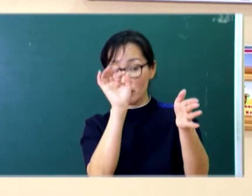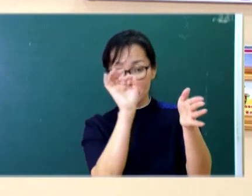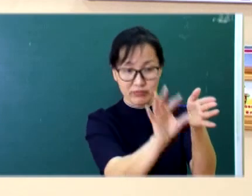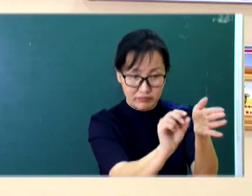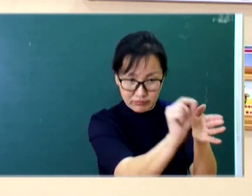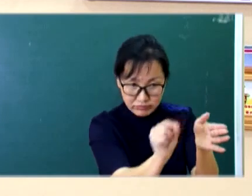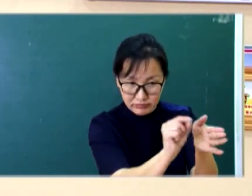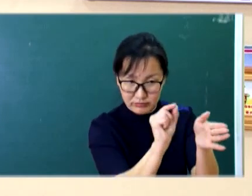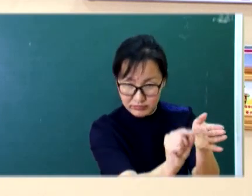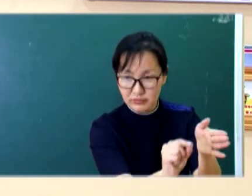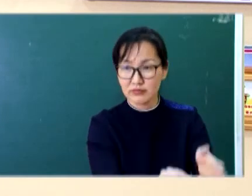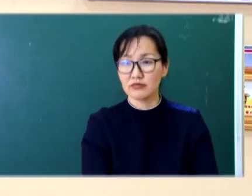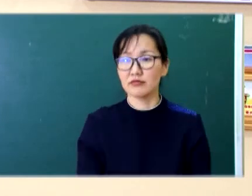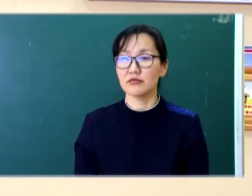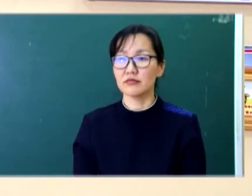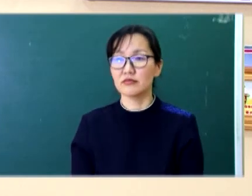оронд маань нэгийн